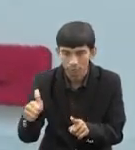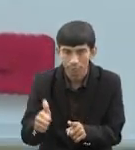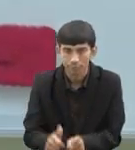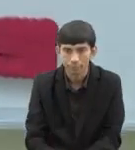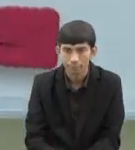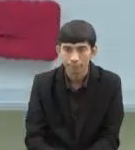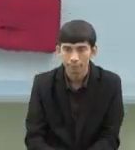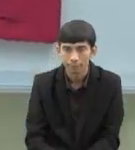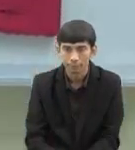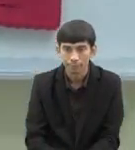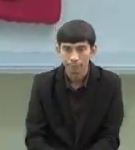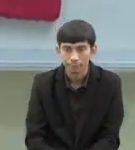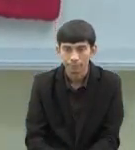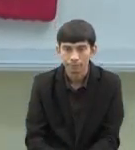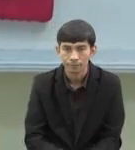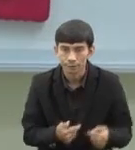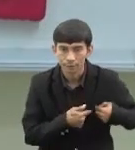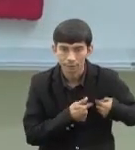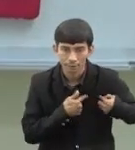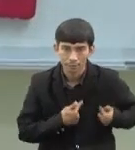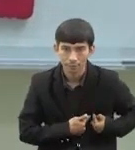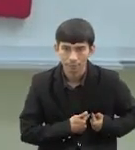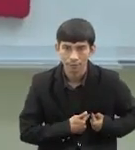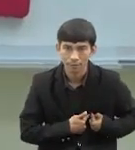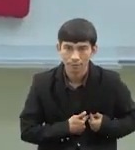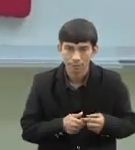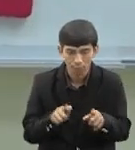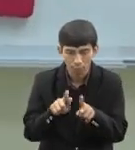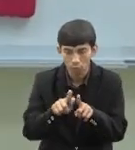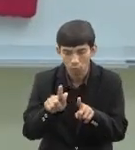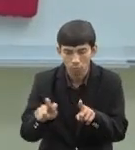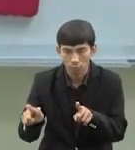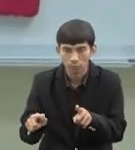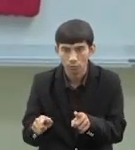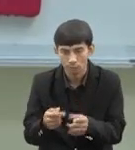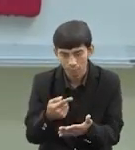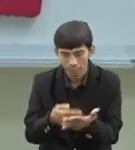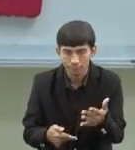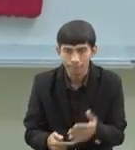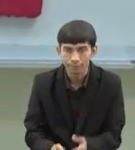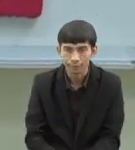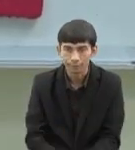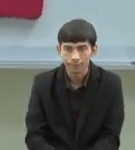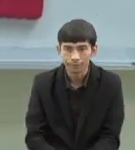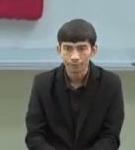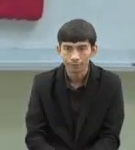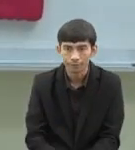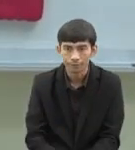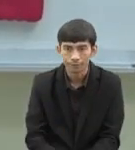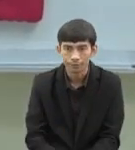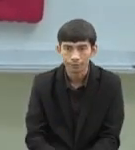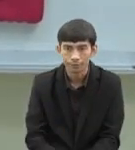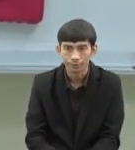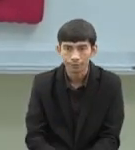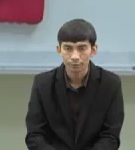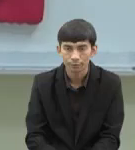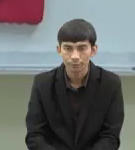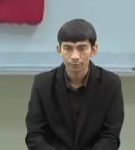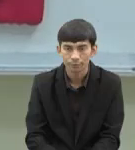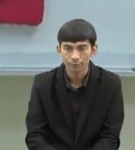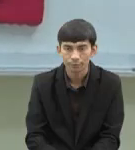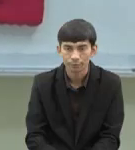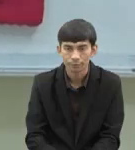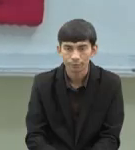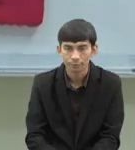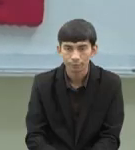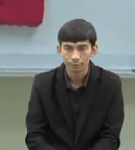Chà cho con mơ to mà tiên. Chất đà. Chuôn nâng ấy con chất đá. Chất đá chuôn cho môi nâng